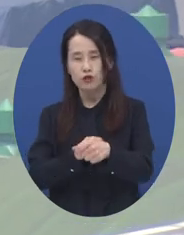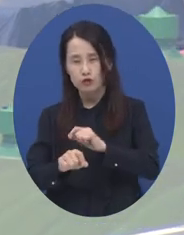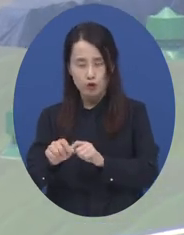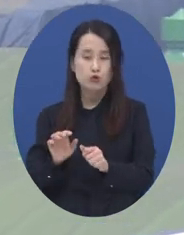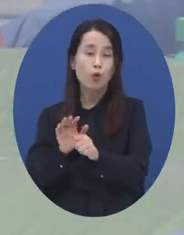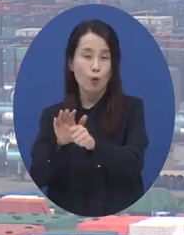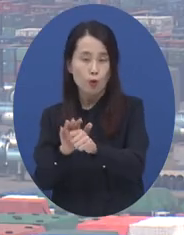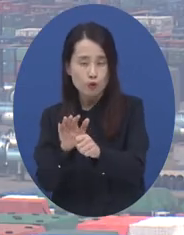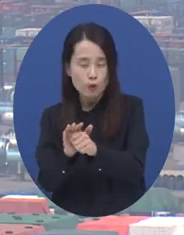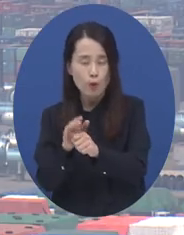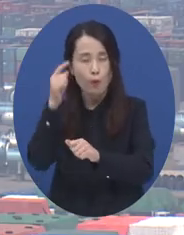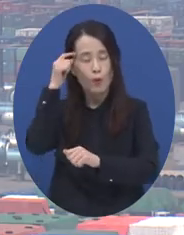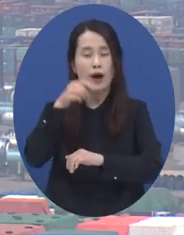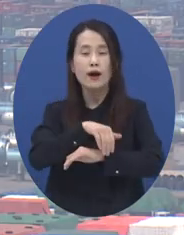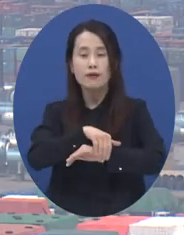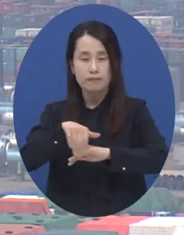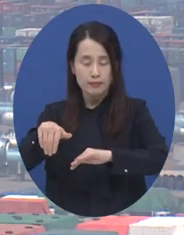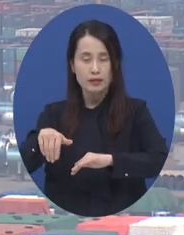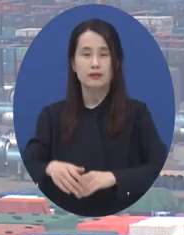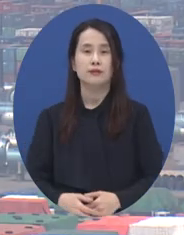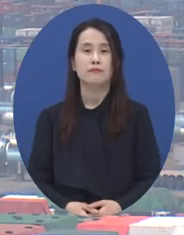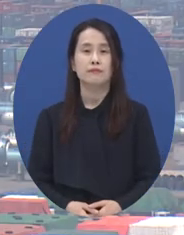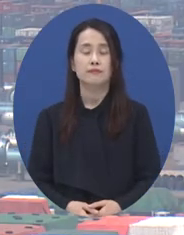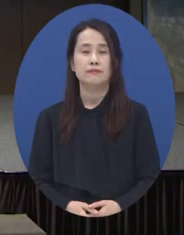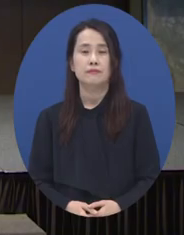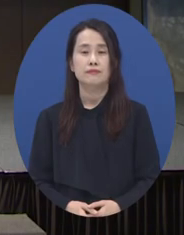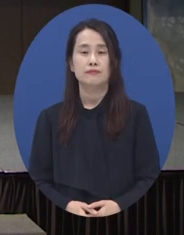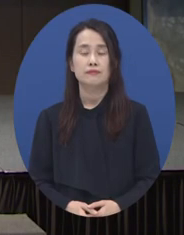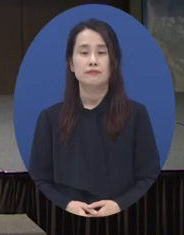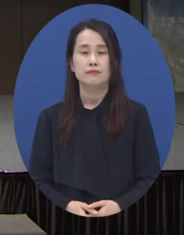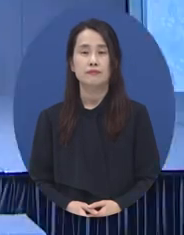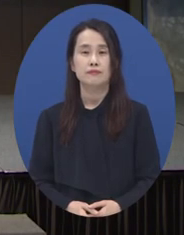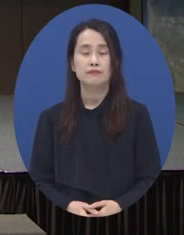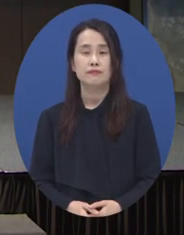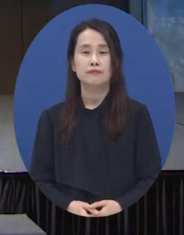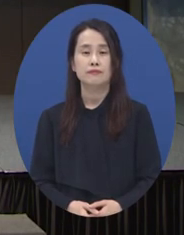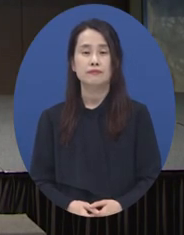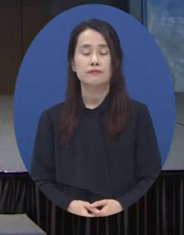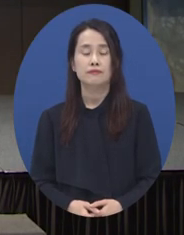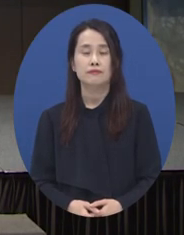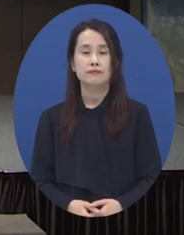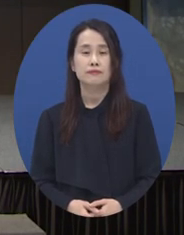무역항인 평택항을 적극 지원할 계획입니다. 경기줄TV 김태희입니다.